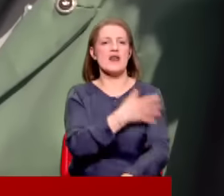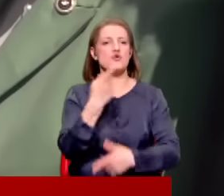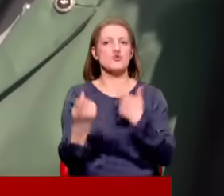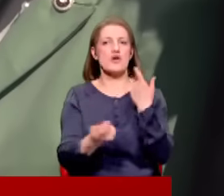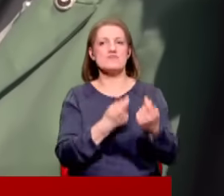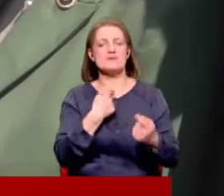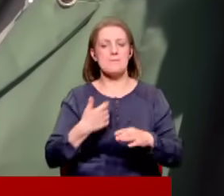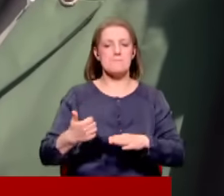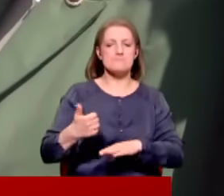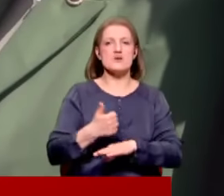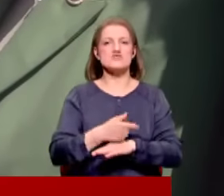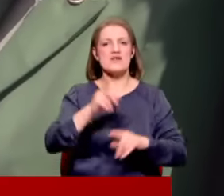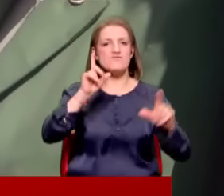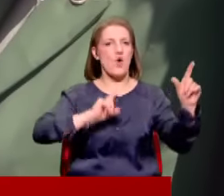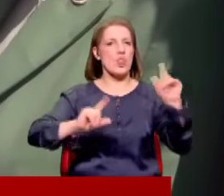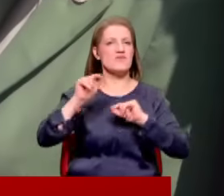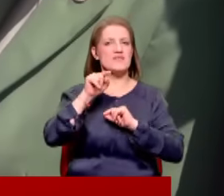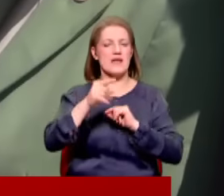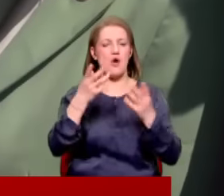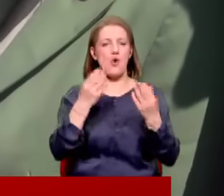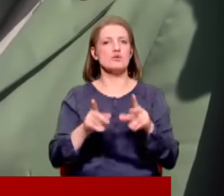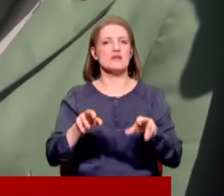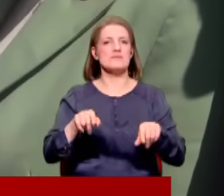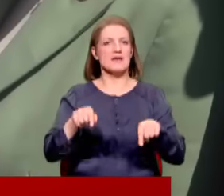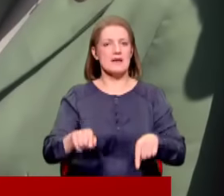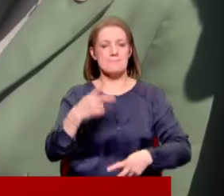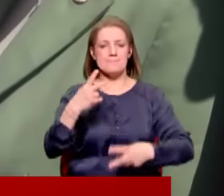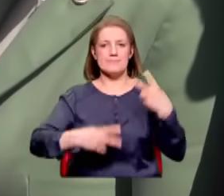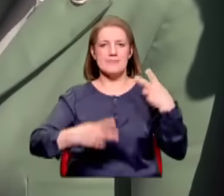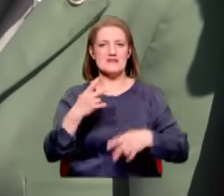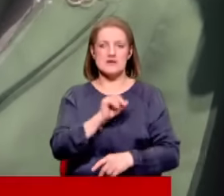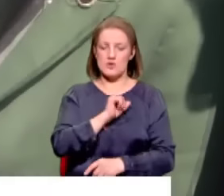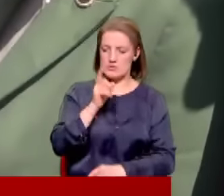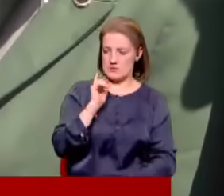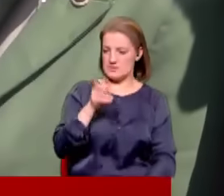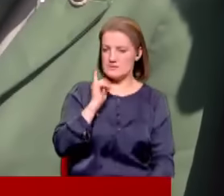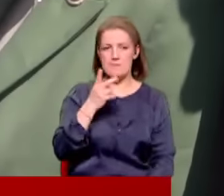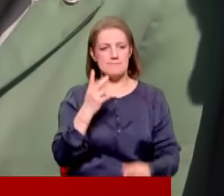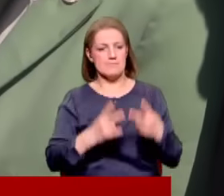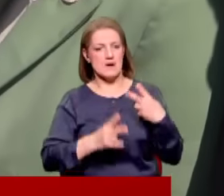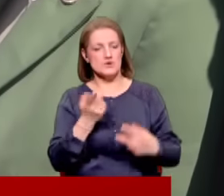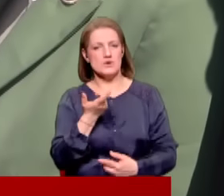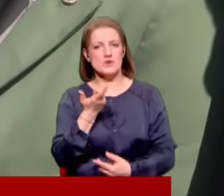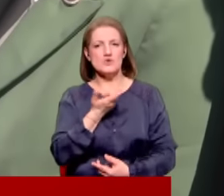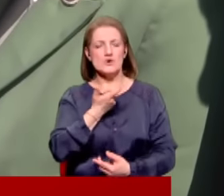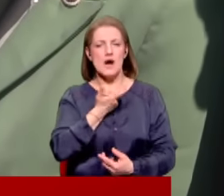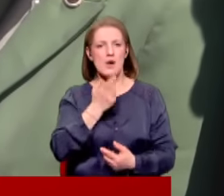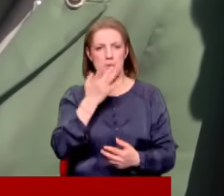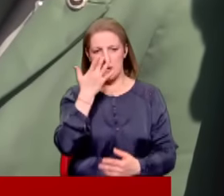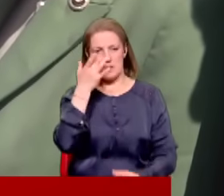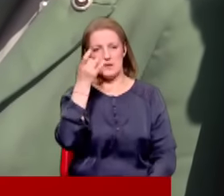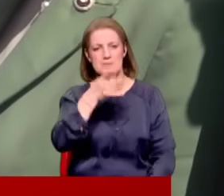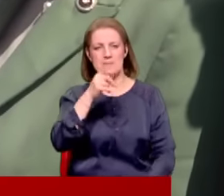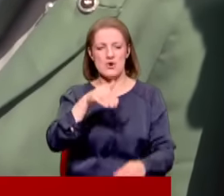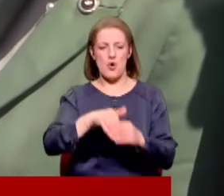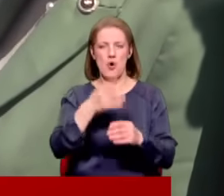görevimizin başındayız fotoğrafında olduğu gibi bazı korkutmalarla ya da bazı hukuksuzluklarla bir oyun bile